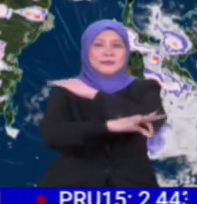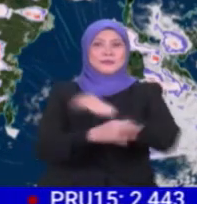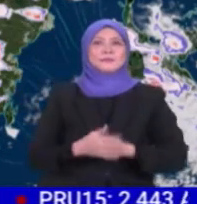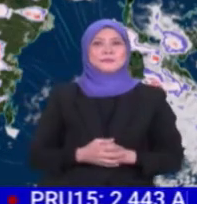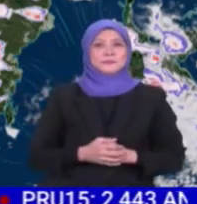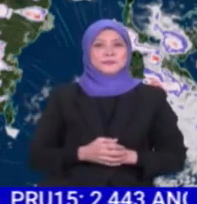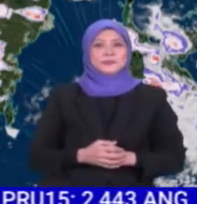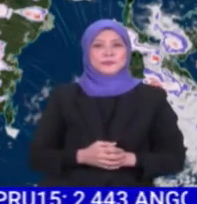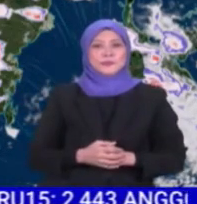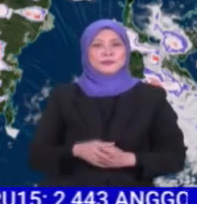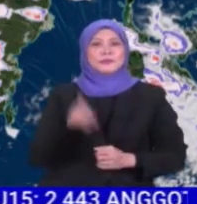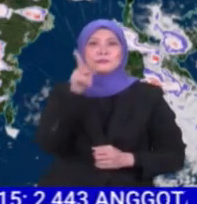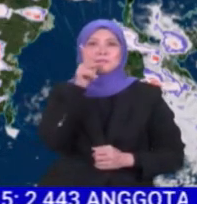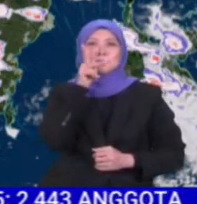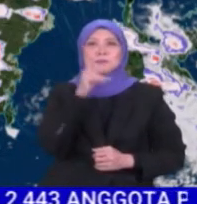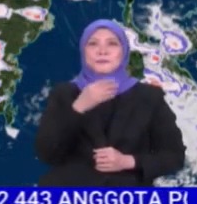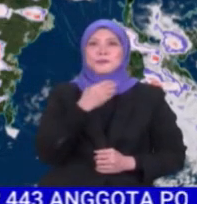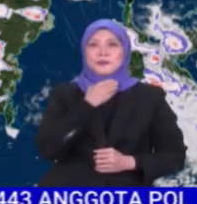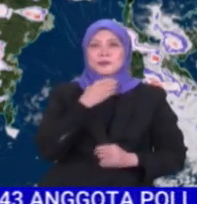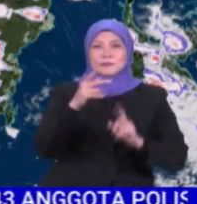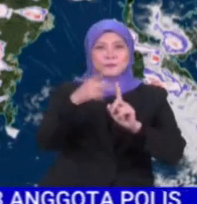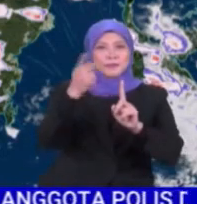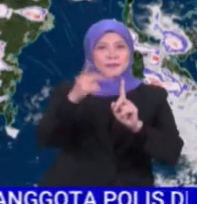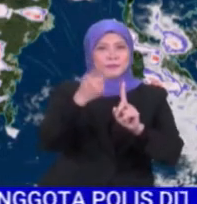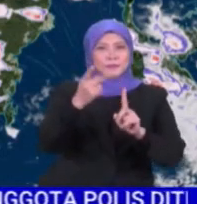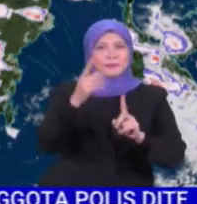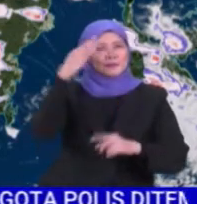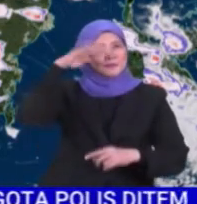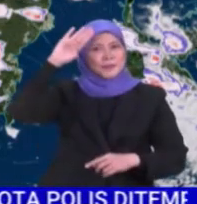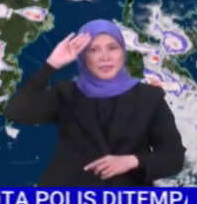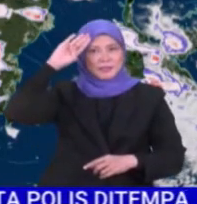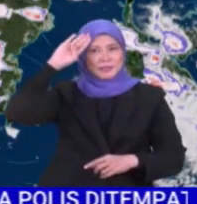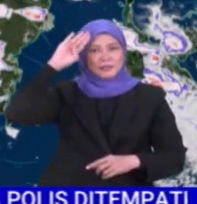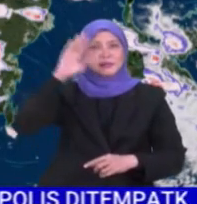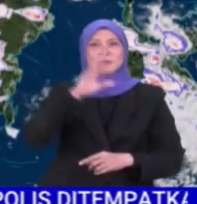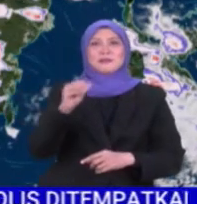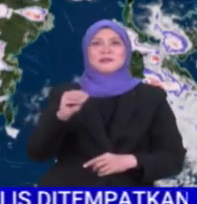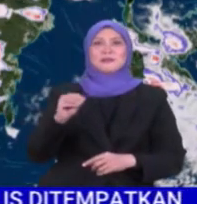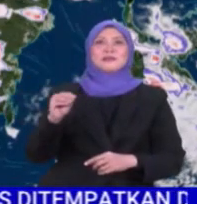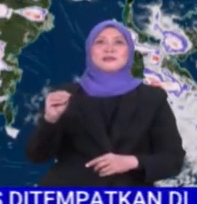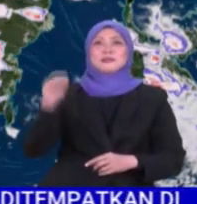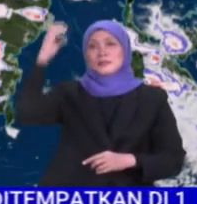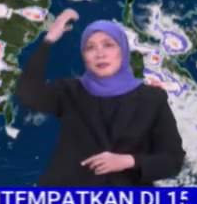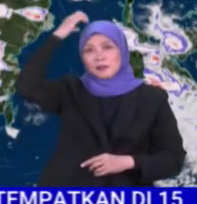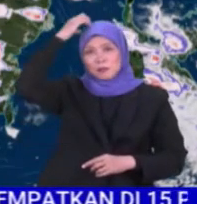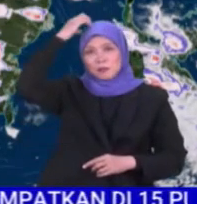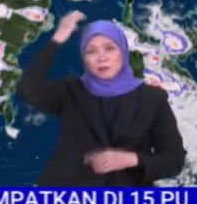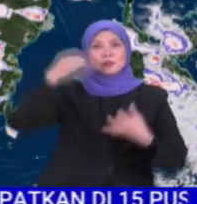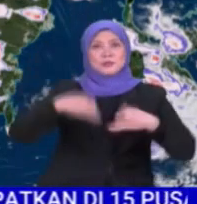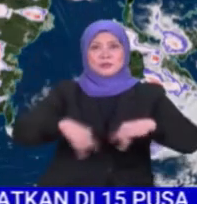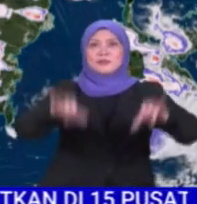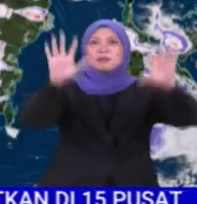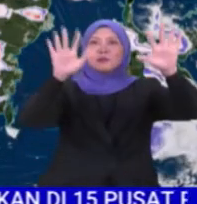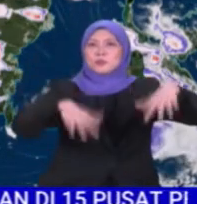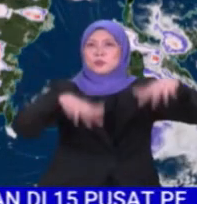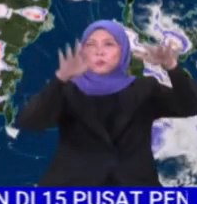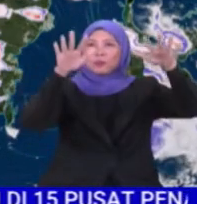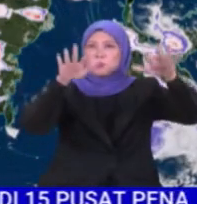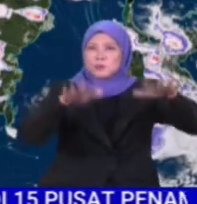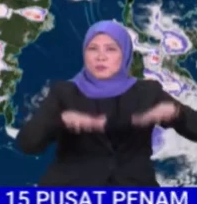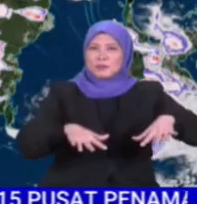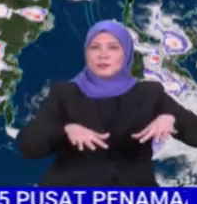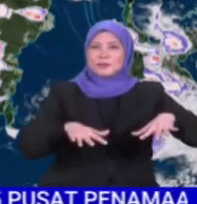Di negeri Kedah, Perak, Pulau Pinang dan juga Perlis, begitu juga di barat di negeri Selangor, masih lagi hujan tapi